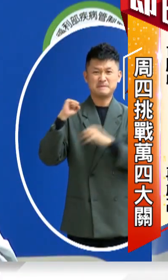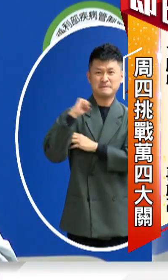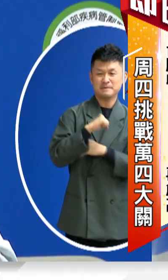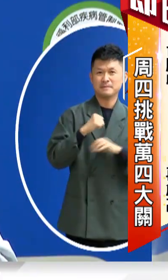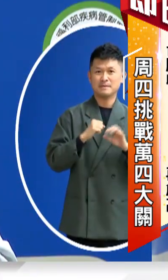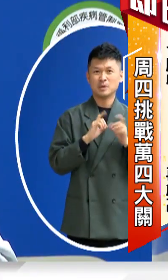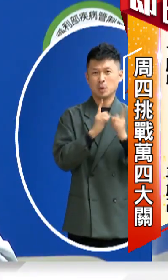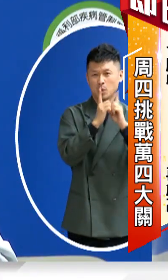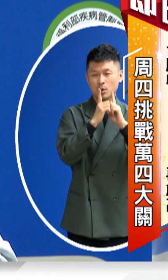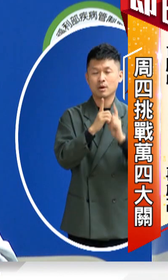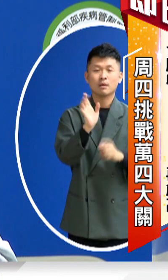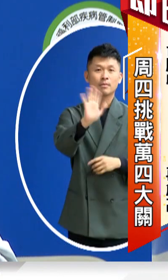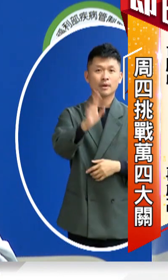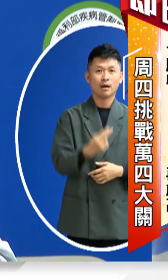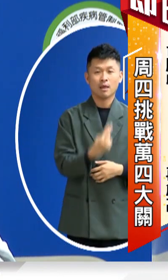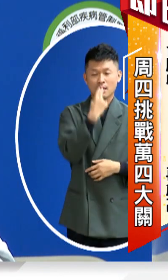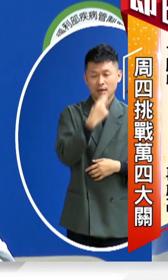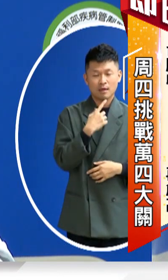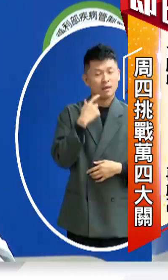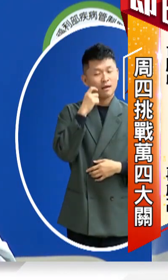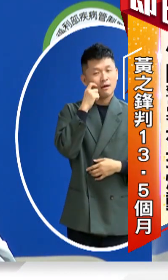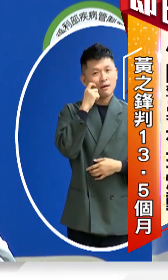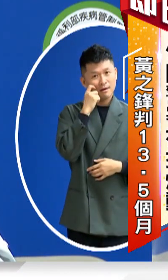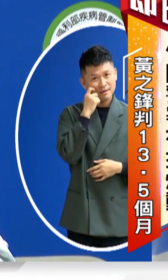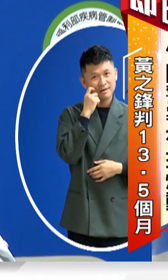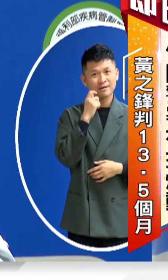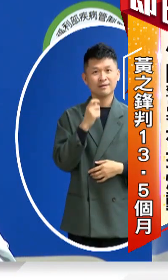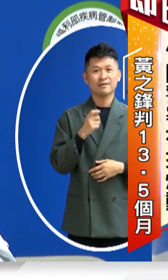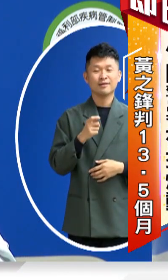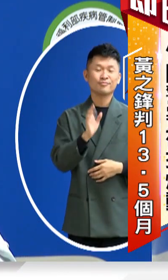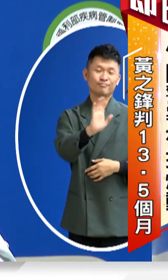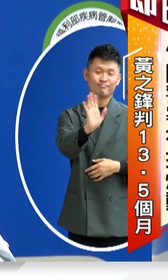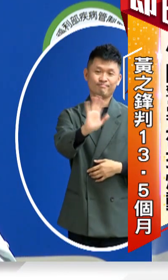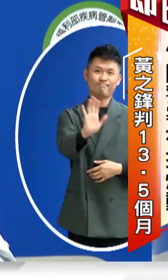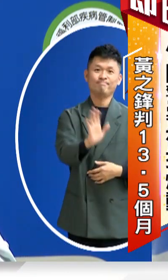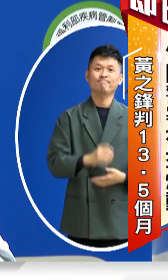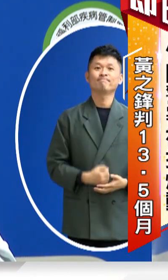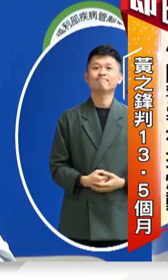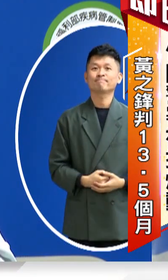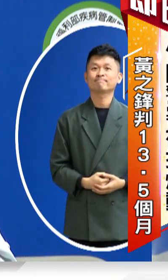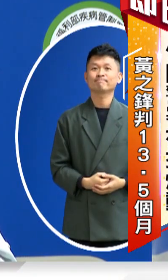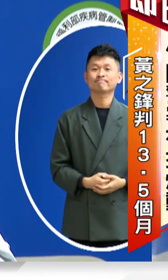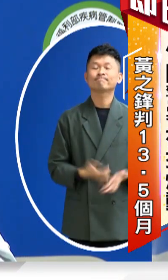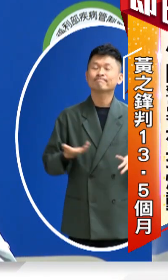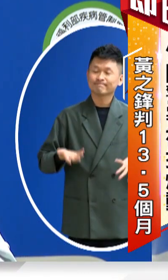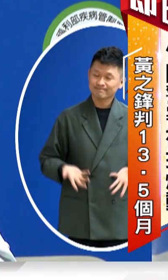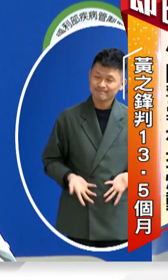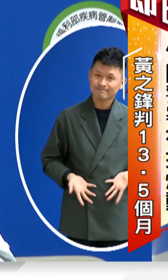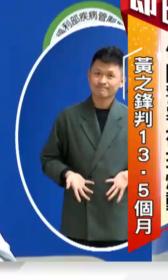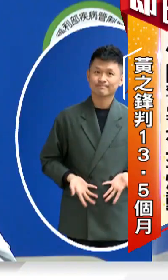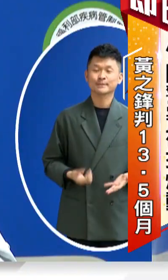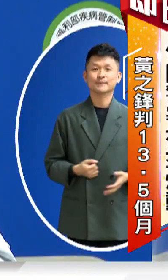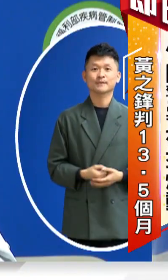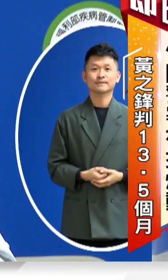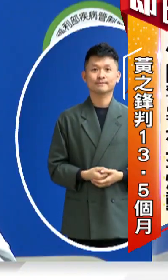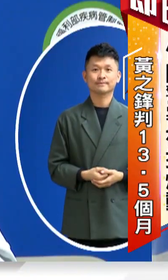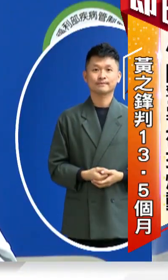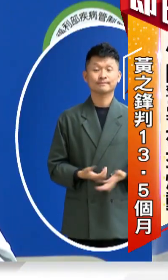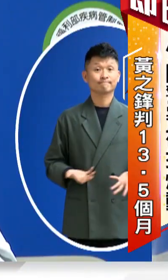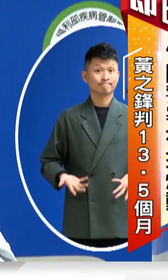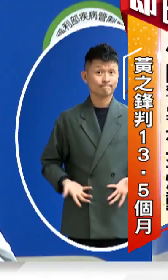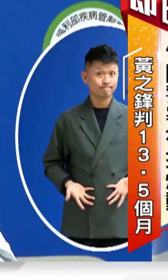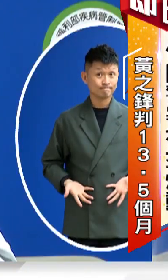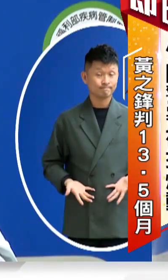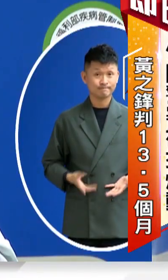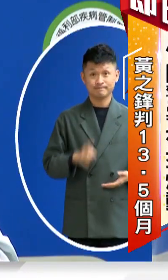你要故意弄到自己喘不过气来呢？我们建议不要这样子了，休息一下，然后休息，为